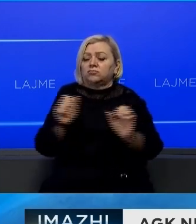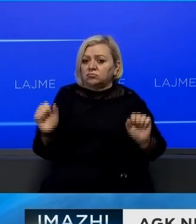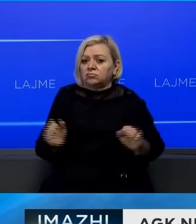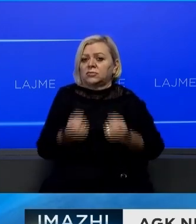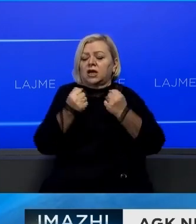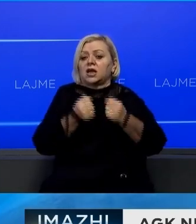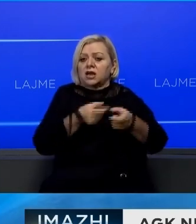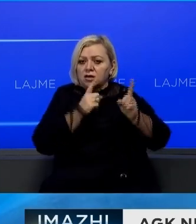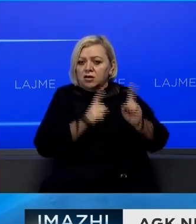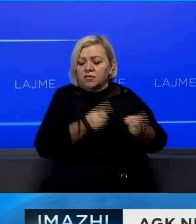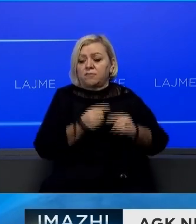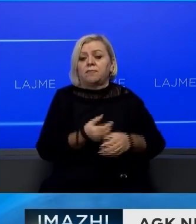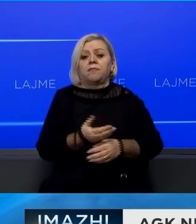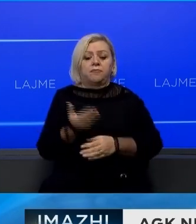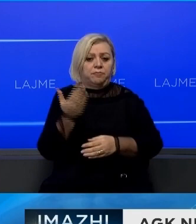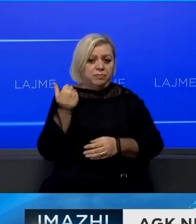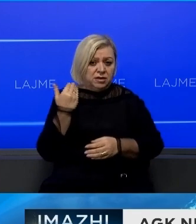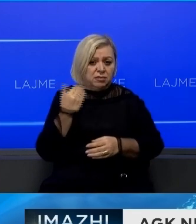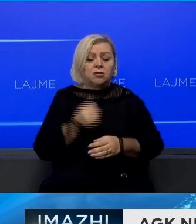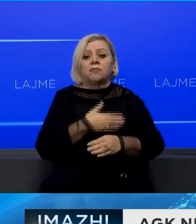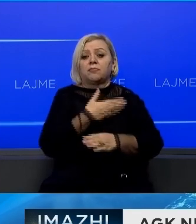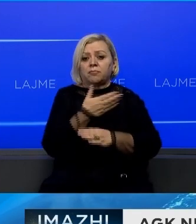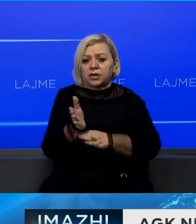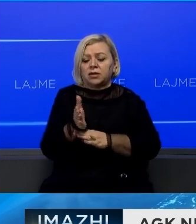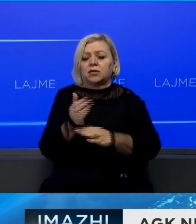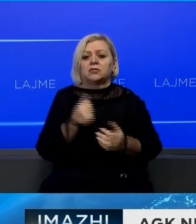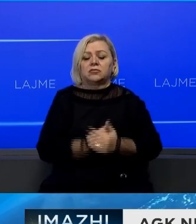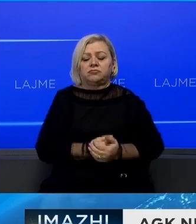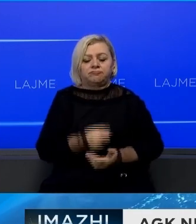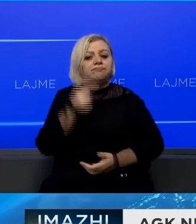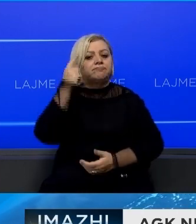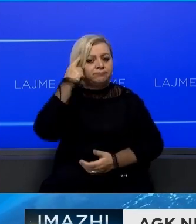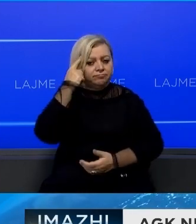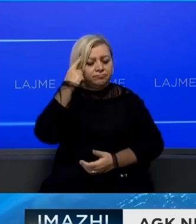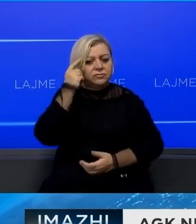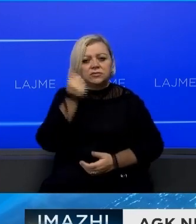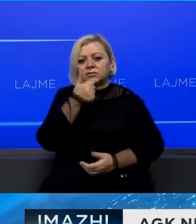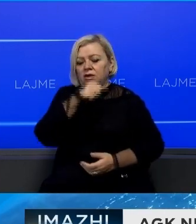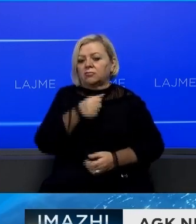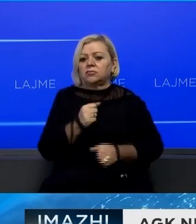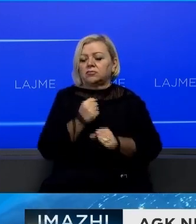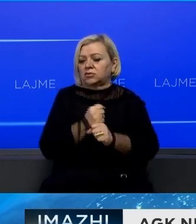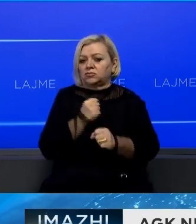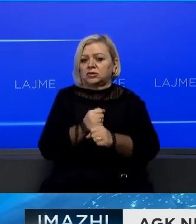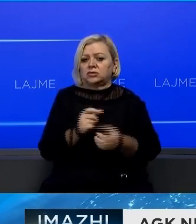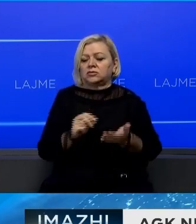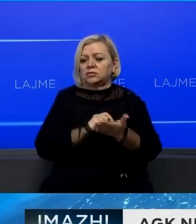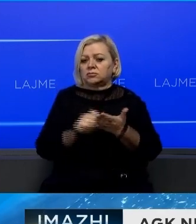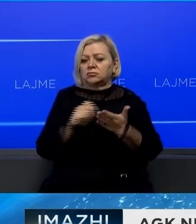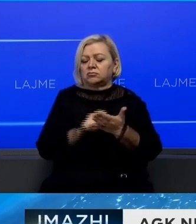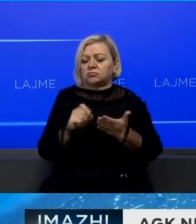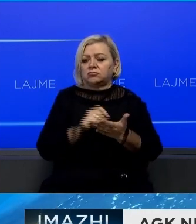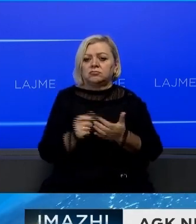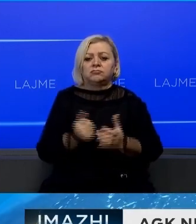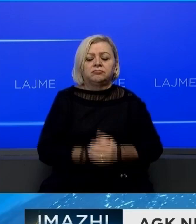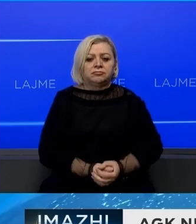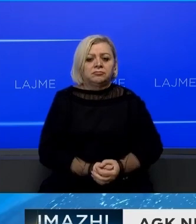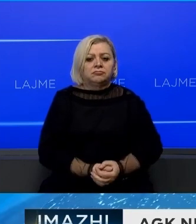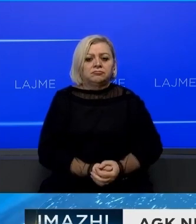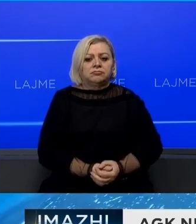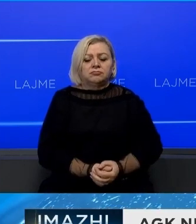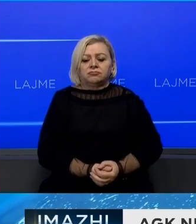raportuar gjatë luftës, para luftës, dhe besoj se minimumi çfarë mund të bëjmë si asociacioni gazetarëve dhe si komuniteti gazetarëve në përgjithësi është që